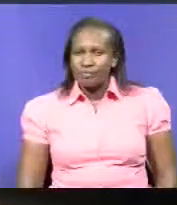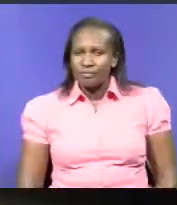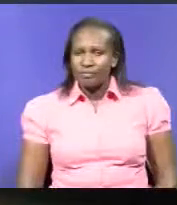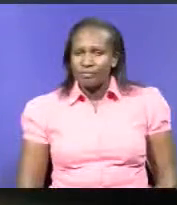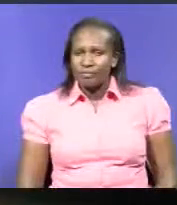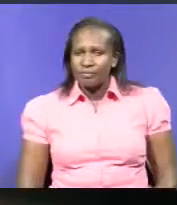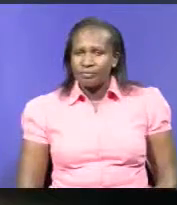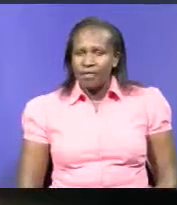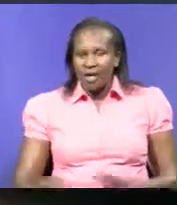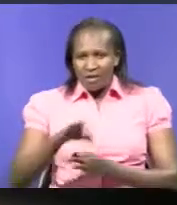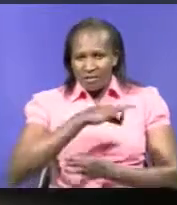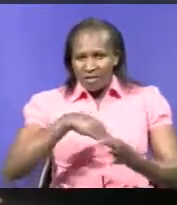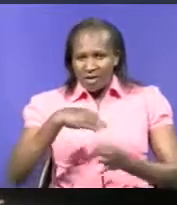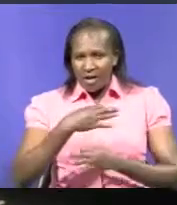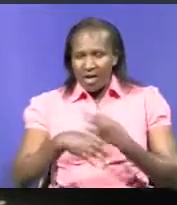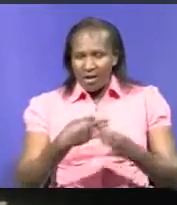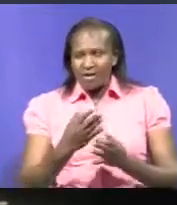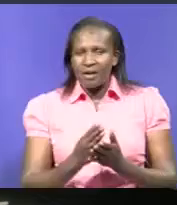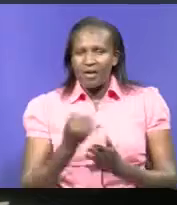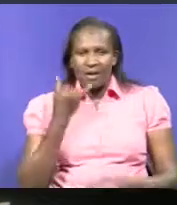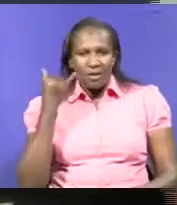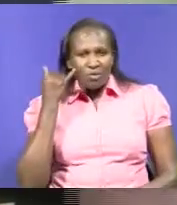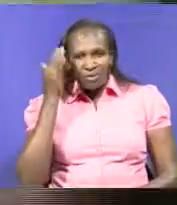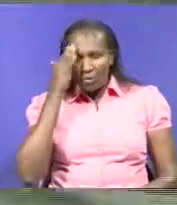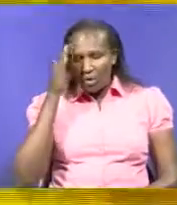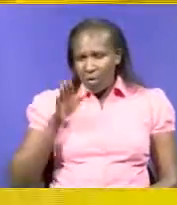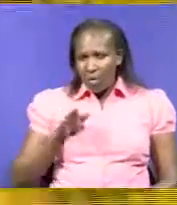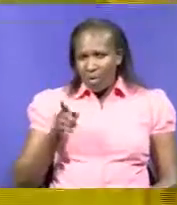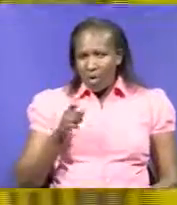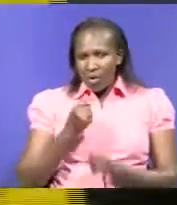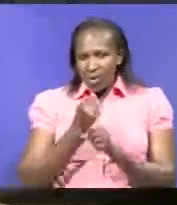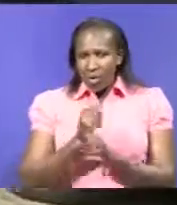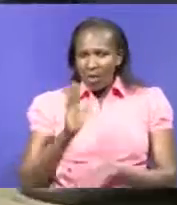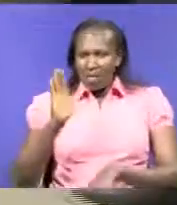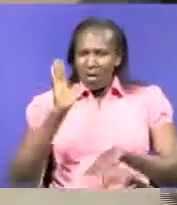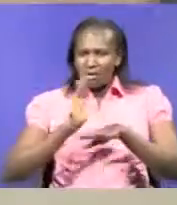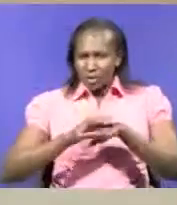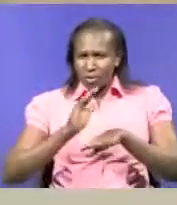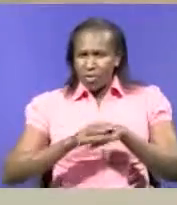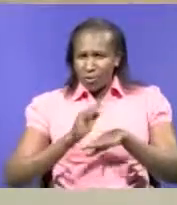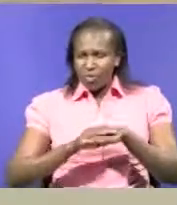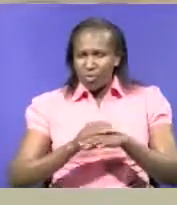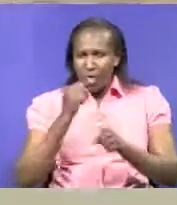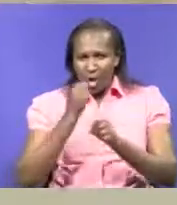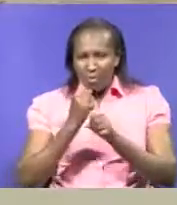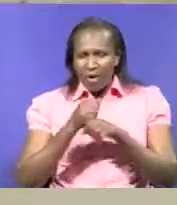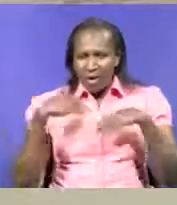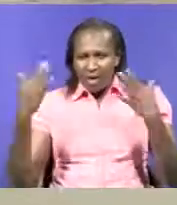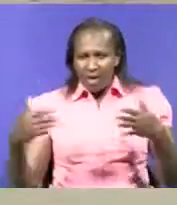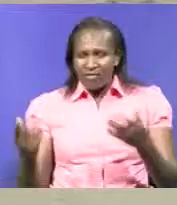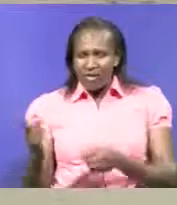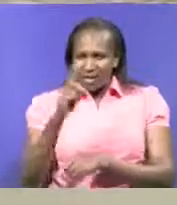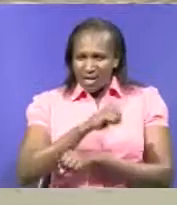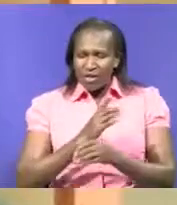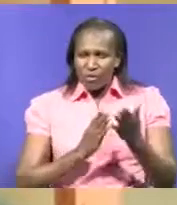Mtaa wa Free Area mjini Nakuru unamtambua mama huyu kwa kazi yake nzuri ambayo anaifanya kila siku